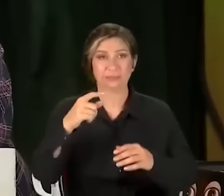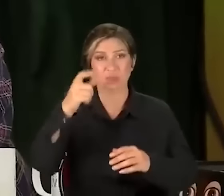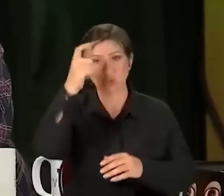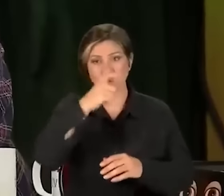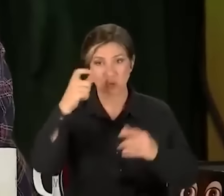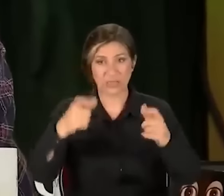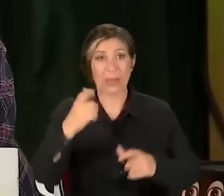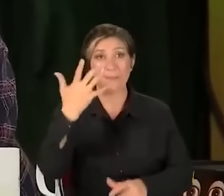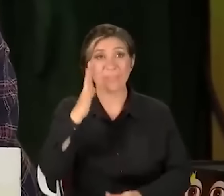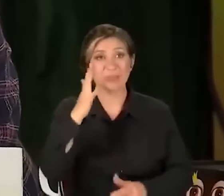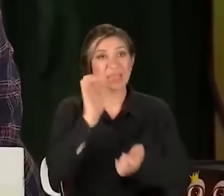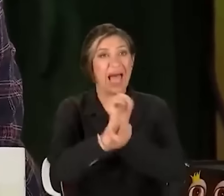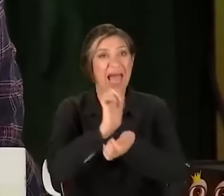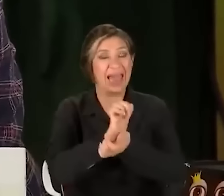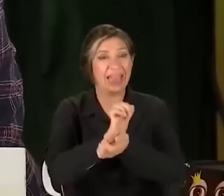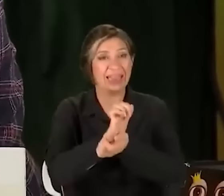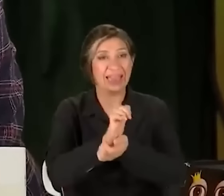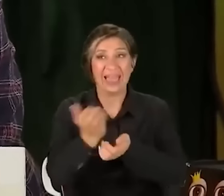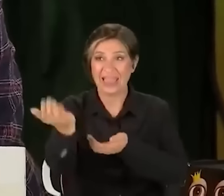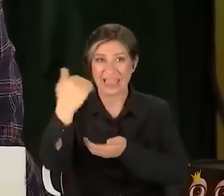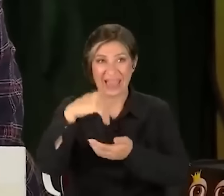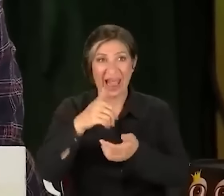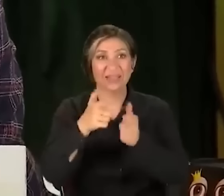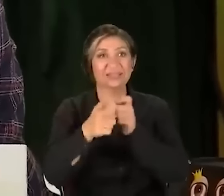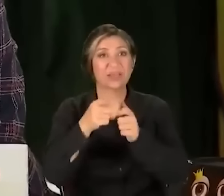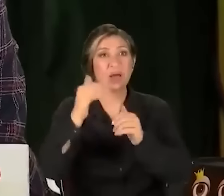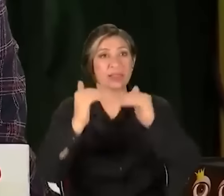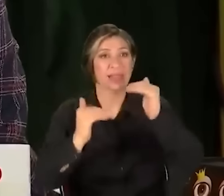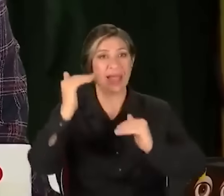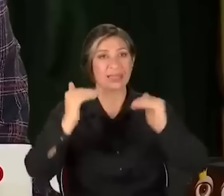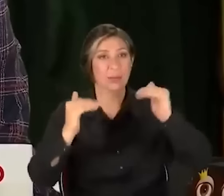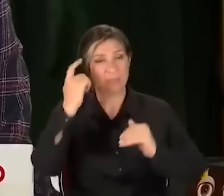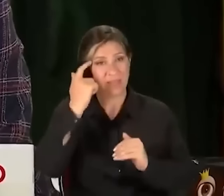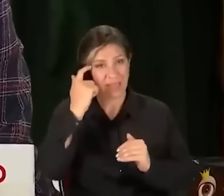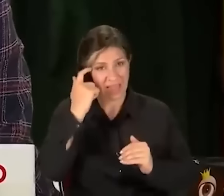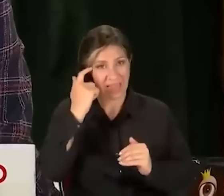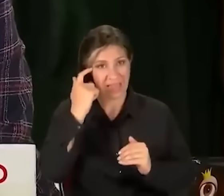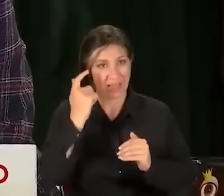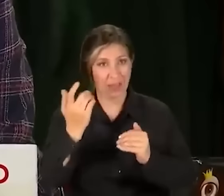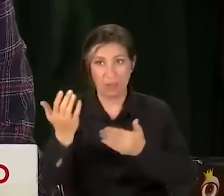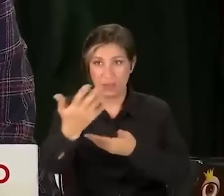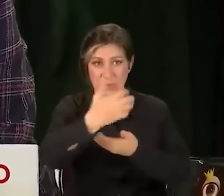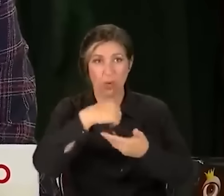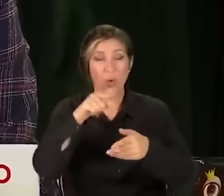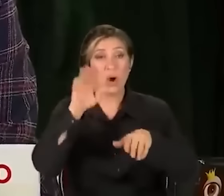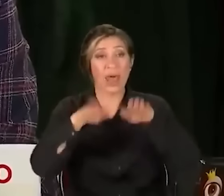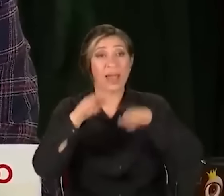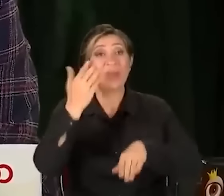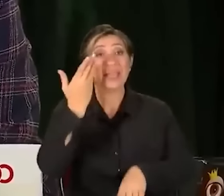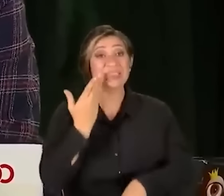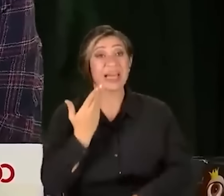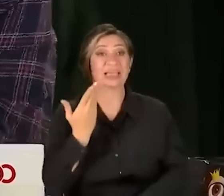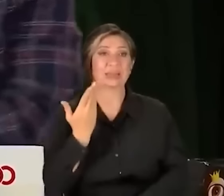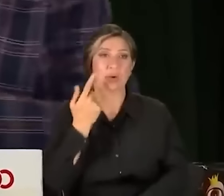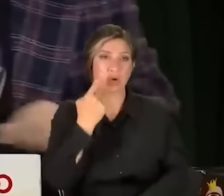yani Türkiye'deki 5000 aileden gelen bilgi o reklam kuşağının